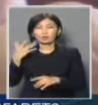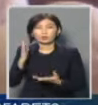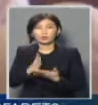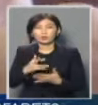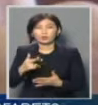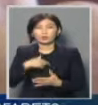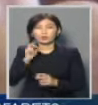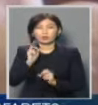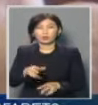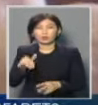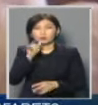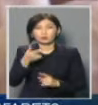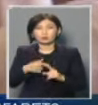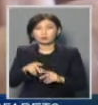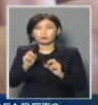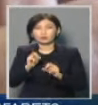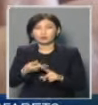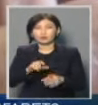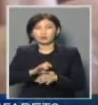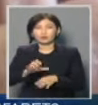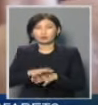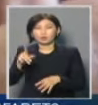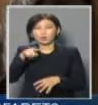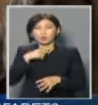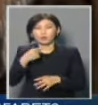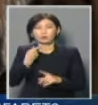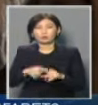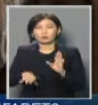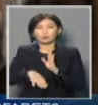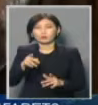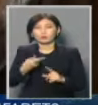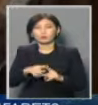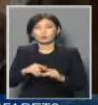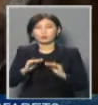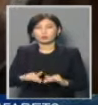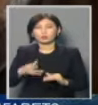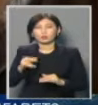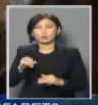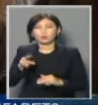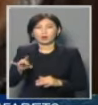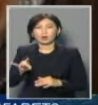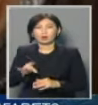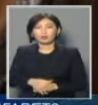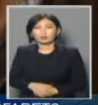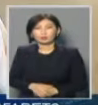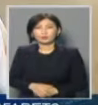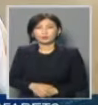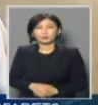«я бросаю курить». Производители IQOS уверяют, что от высоких температур идет не дым, а пар.